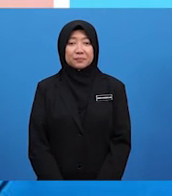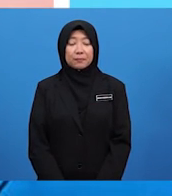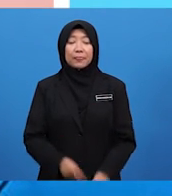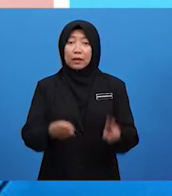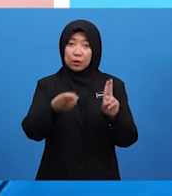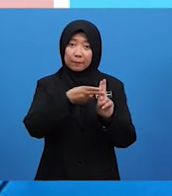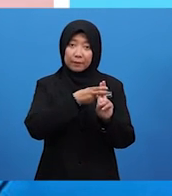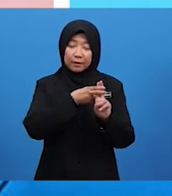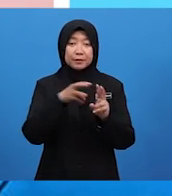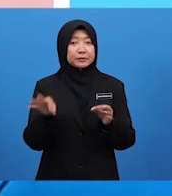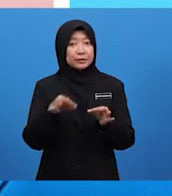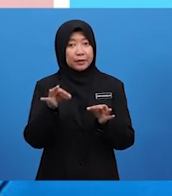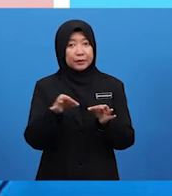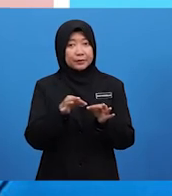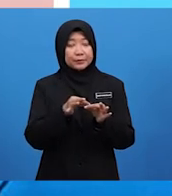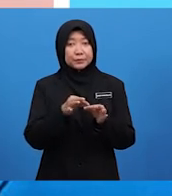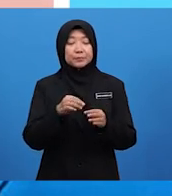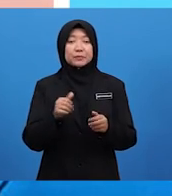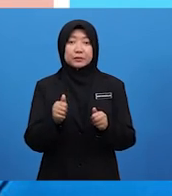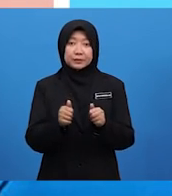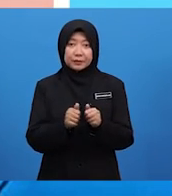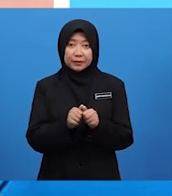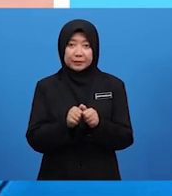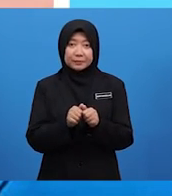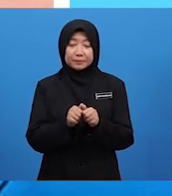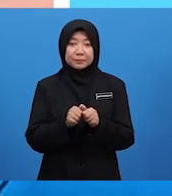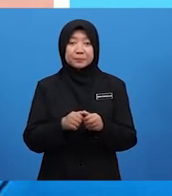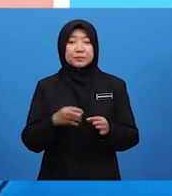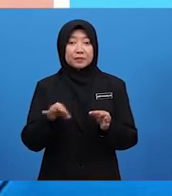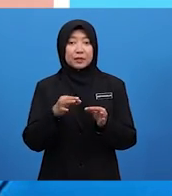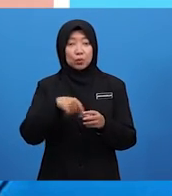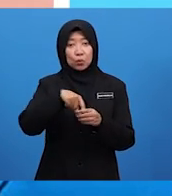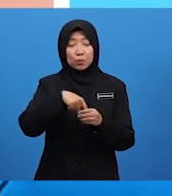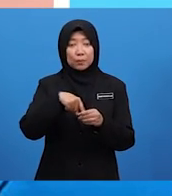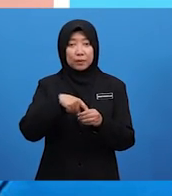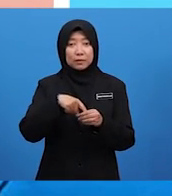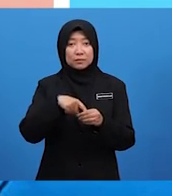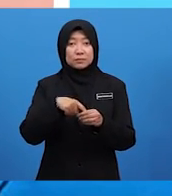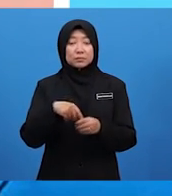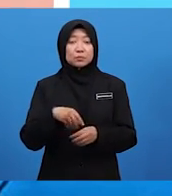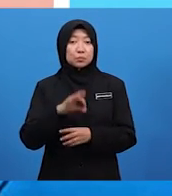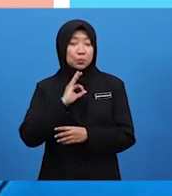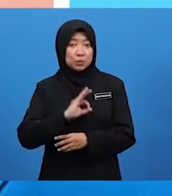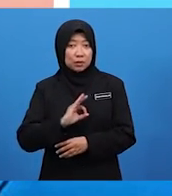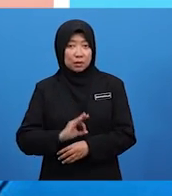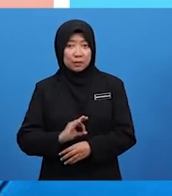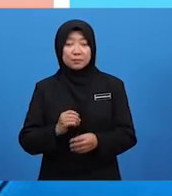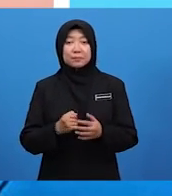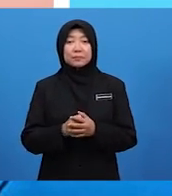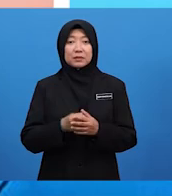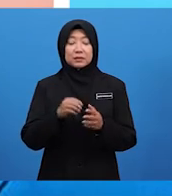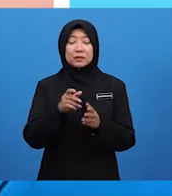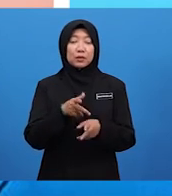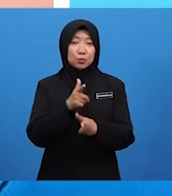Cangkuk dan palang dijahit menggunakan jahitan lubang butang, jahit insang pari atau juga